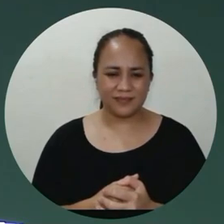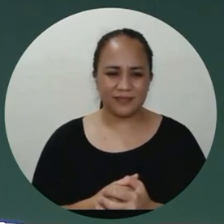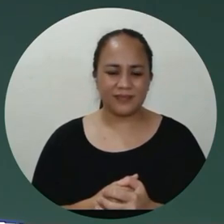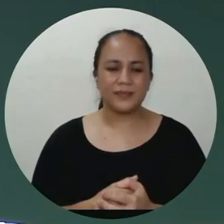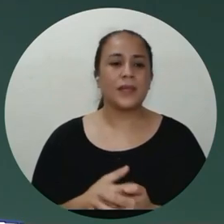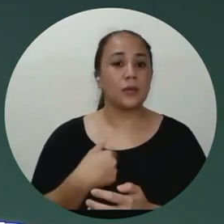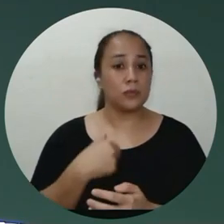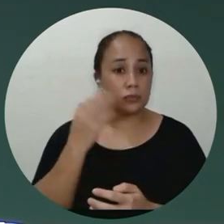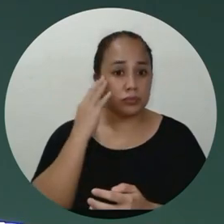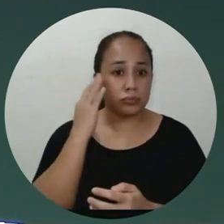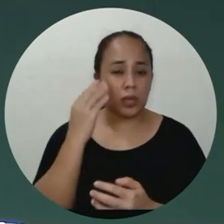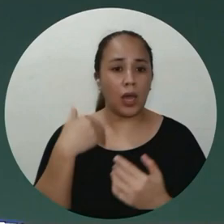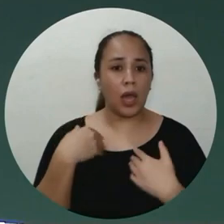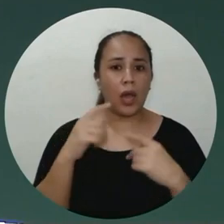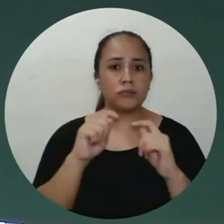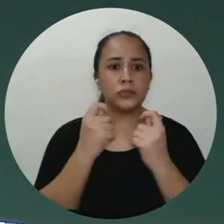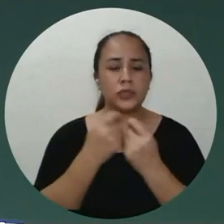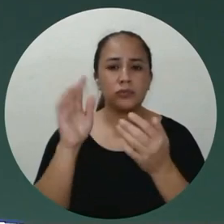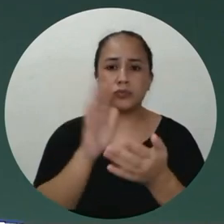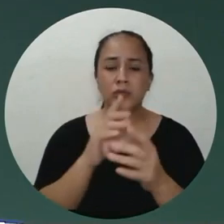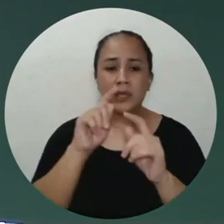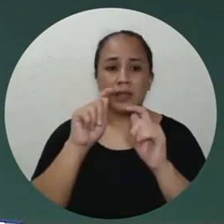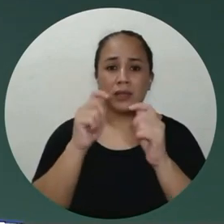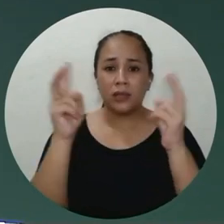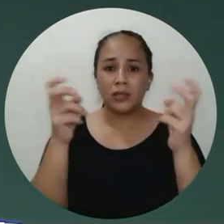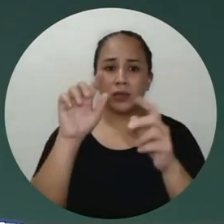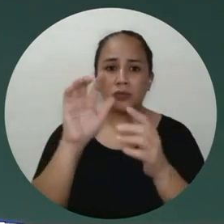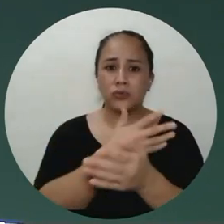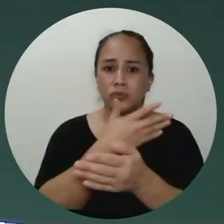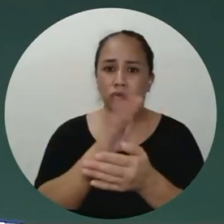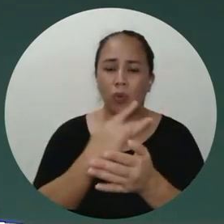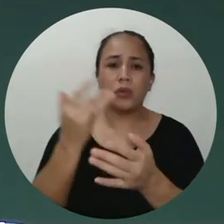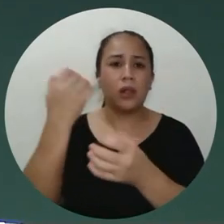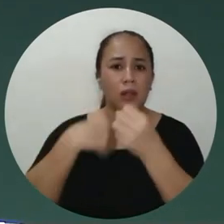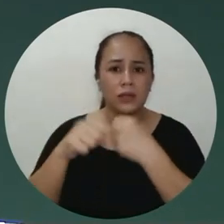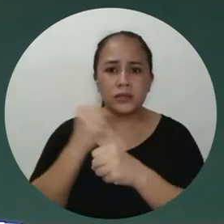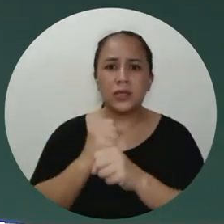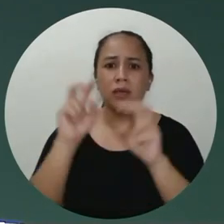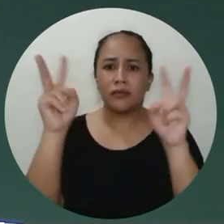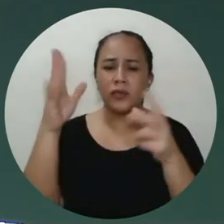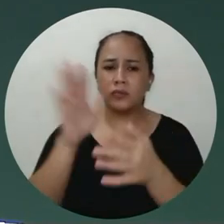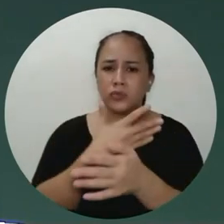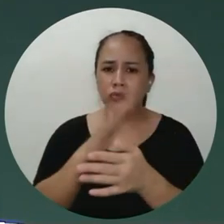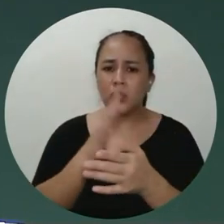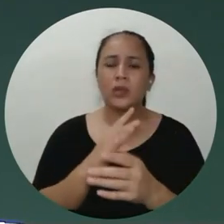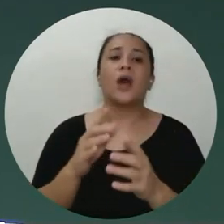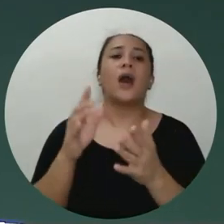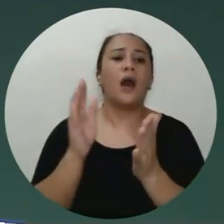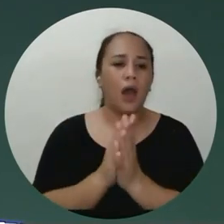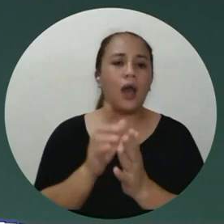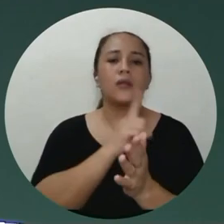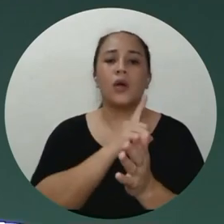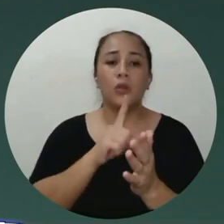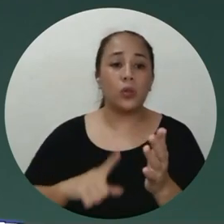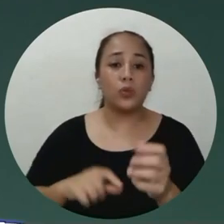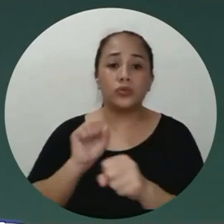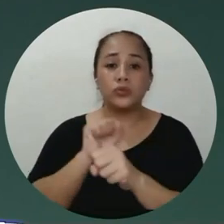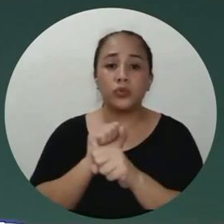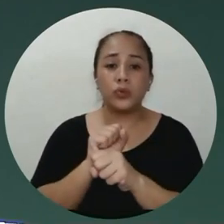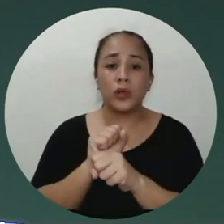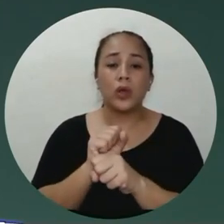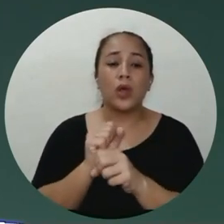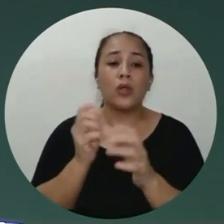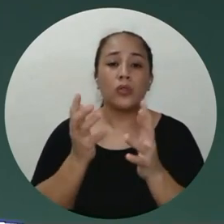we have theme songs for each year, starting with this year and last year. The Holy Spirit works through our praises. 요즘 편집 이란 말이 자꾸 많이 나와요.